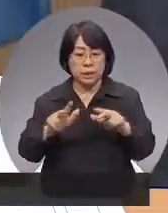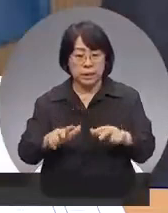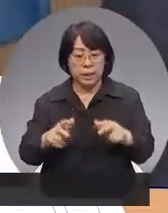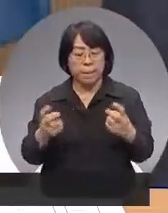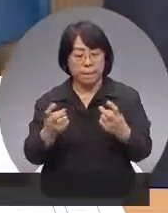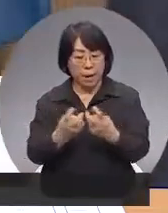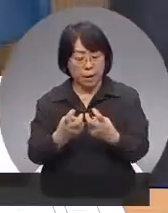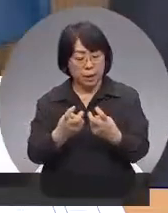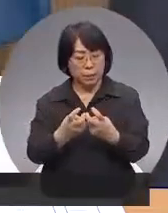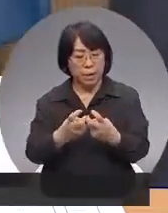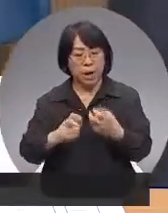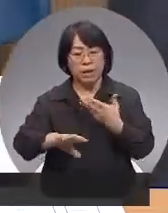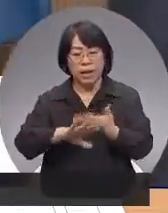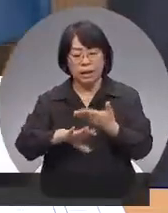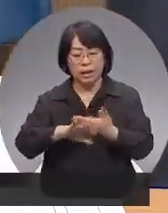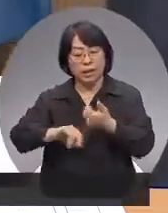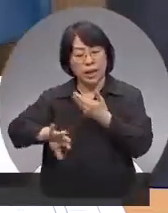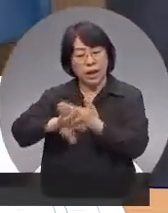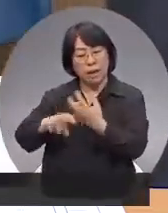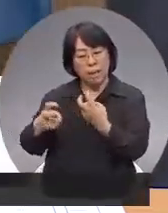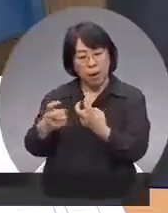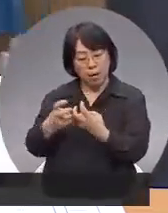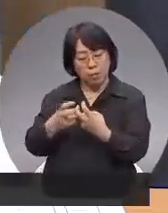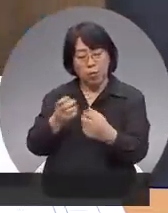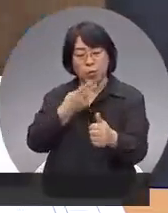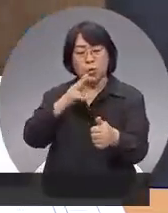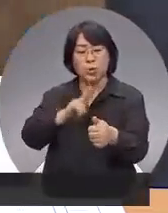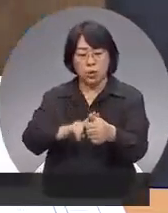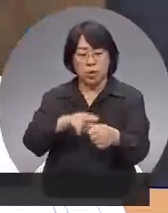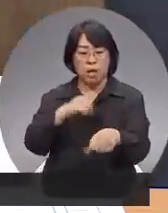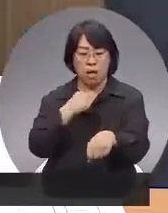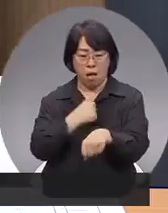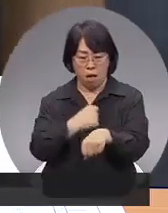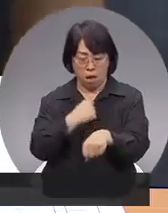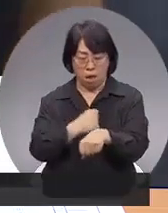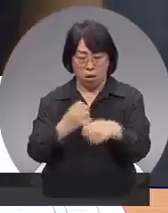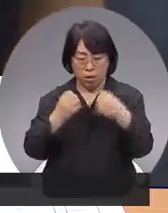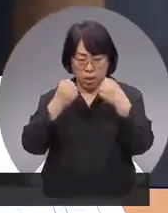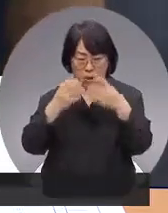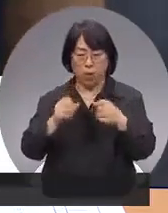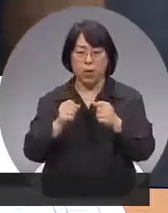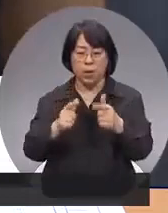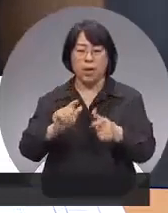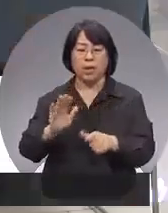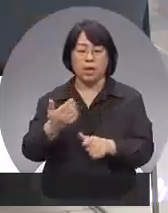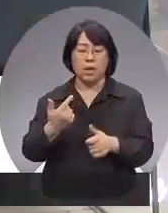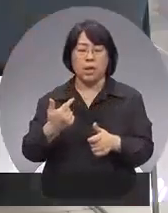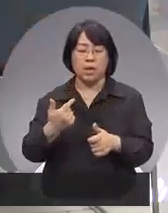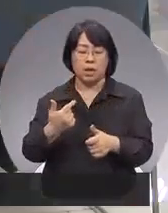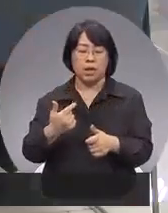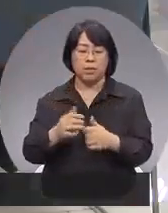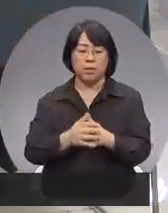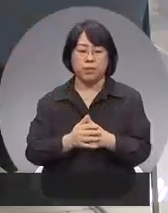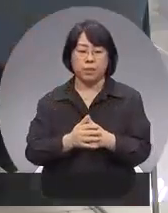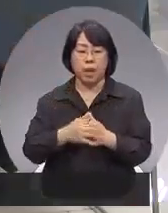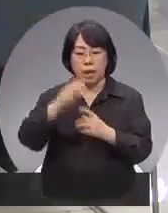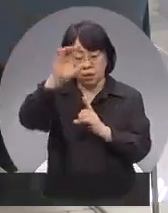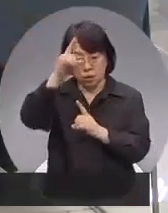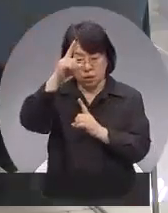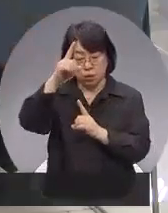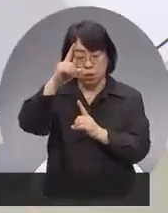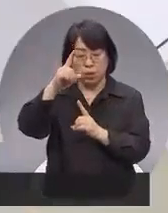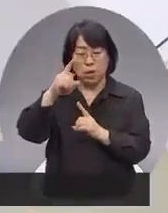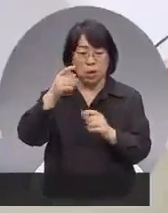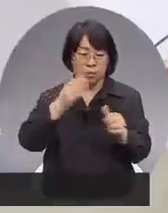다른 방식으로 도전하고 또 도약하는 그런 새로운 계기가 될 수 있도록. 이 지사가 도움을